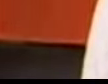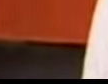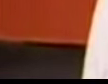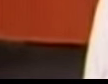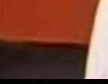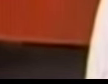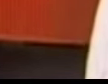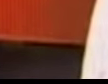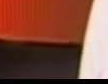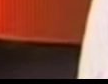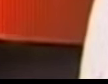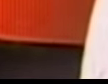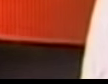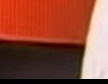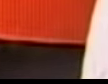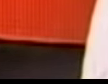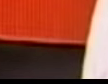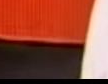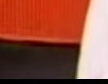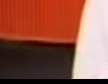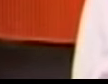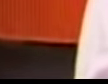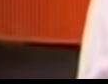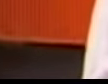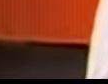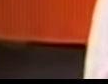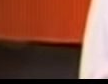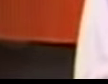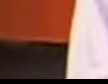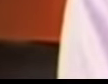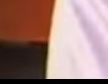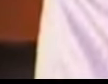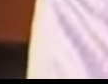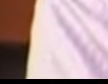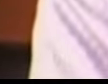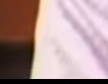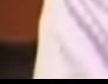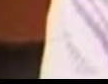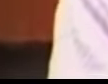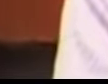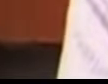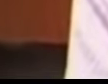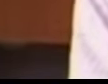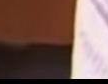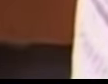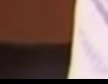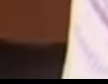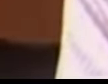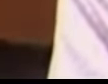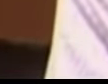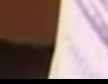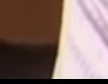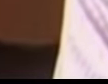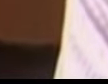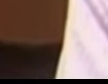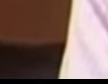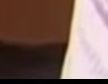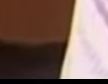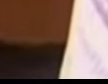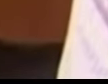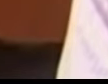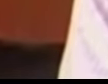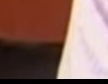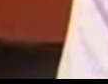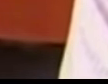teatro municipal, pichaimami, rirka, imanaya, ningapa, chayarka, y hipamanka, ña, kaiman, mami, kaiman, mishamurka, y kaipimi, chaishina, kai semana,